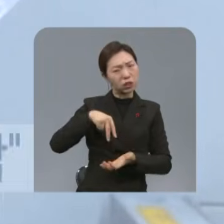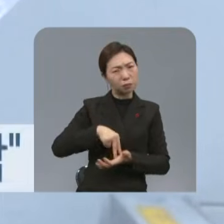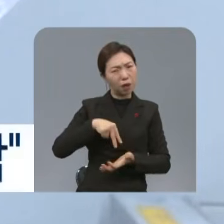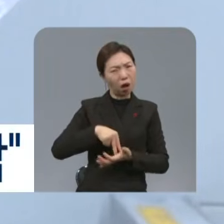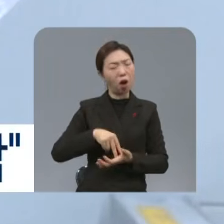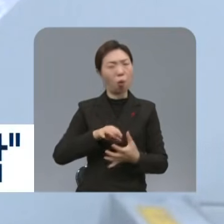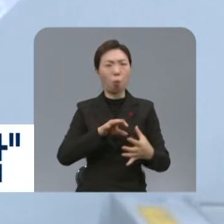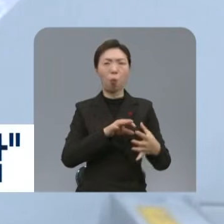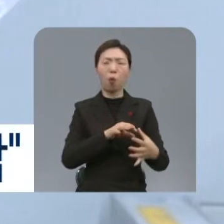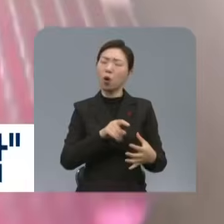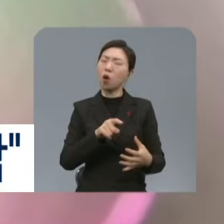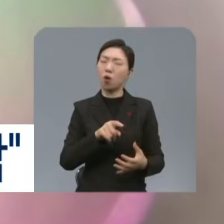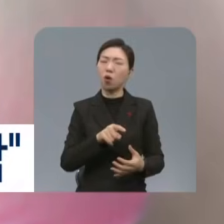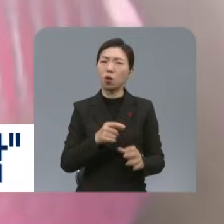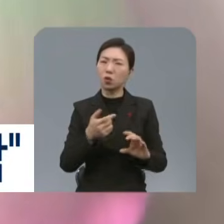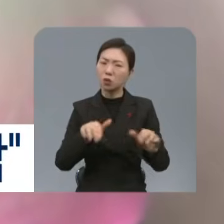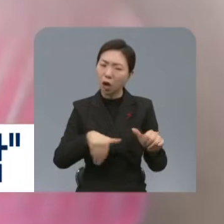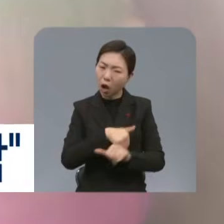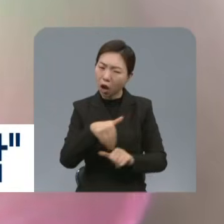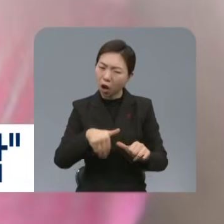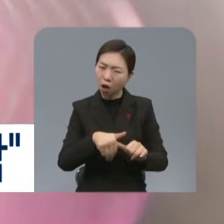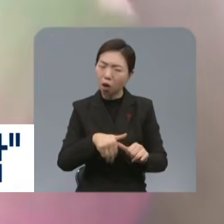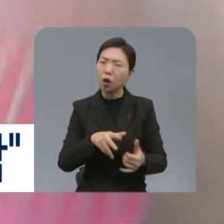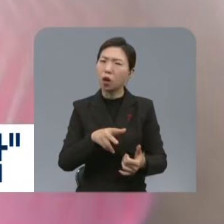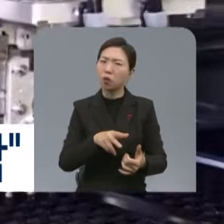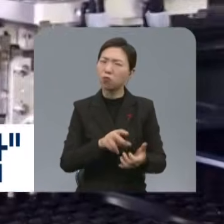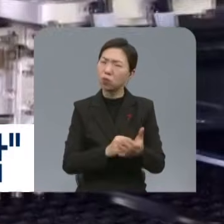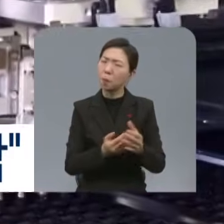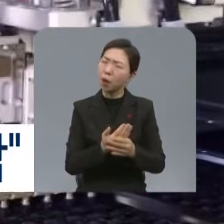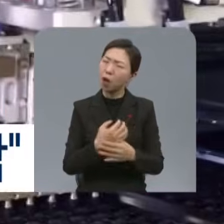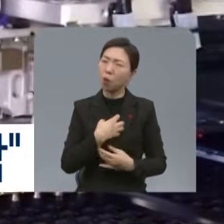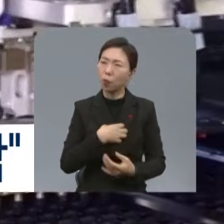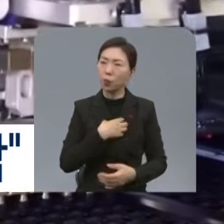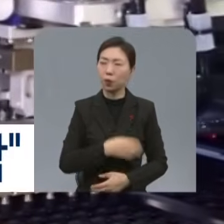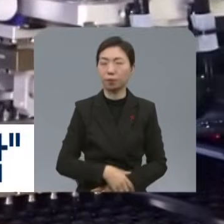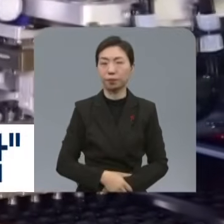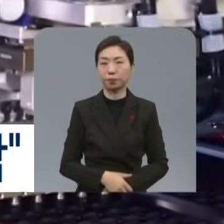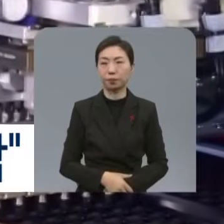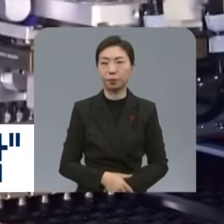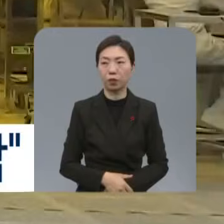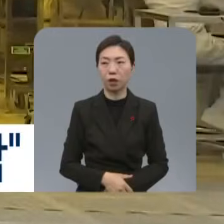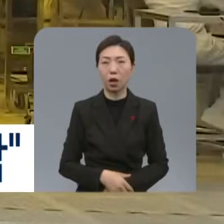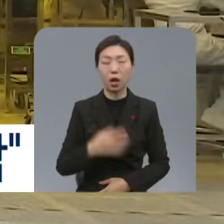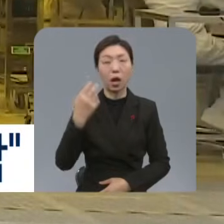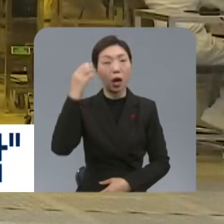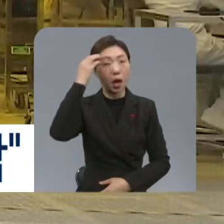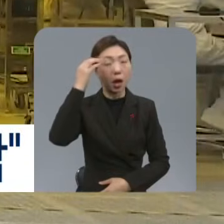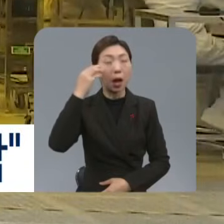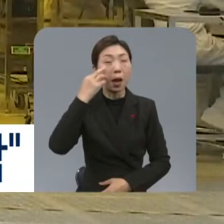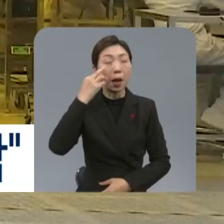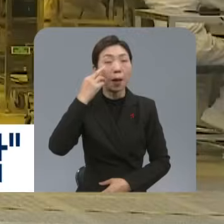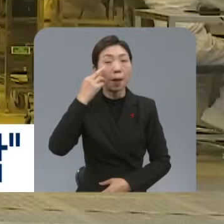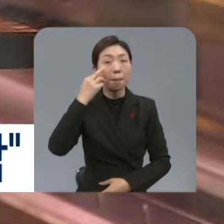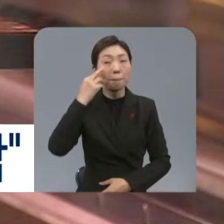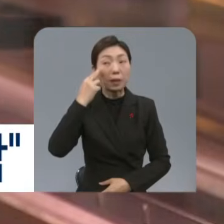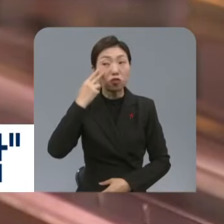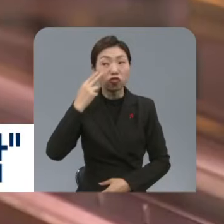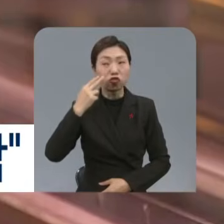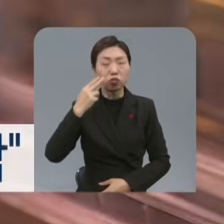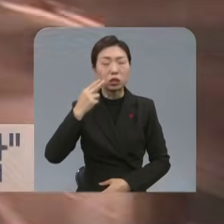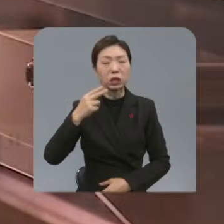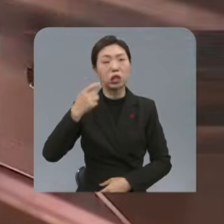지난주 미국 워싱턴 DC에서 중국의 첨단 반도체 제조를 막는 미국 조치에 동참 의사를 밝힌 걸로 알려진 일본과